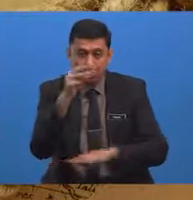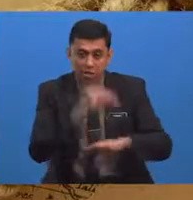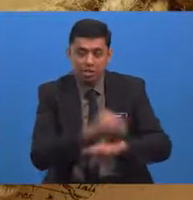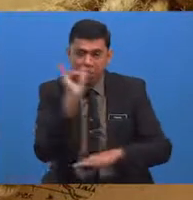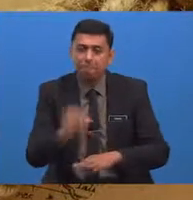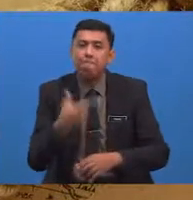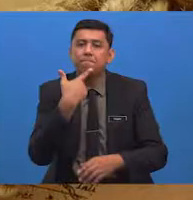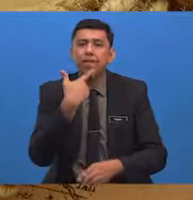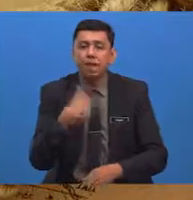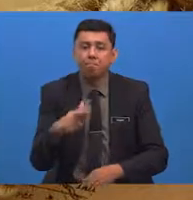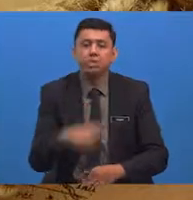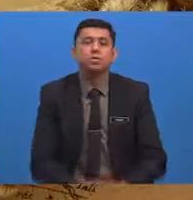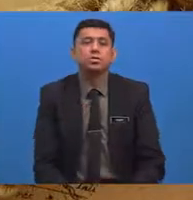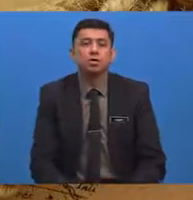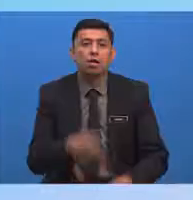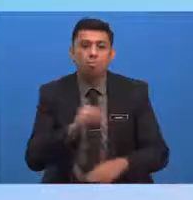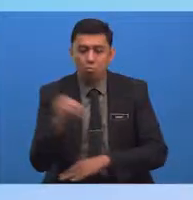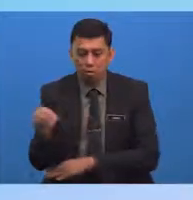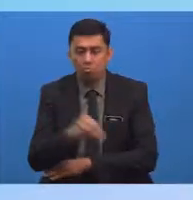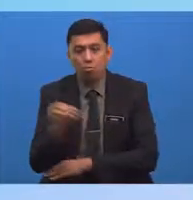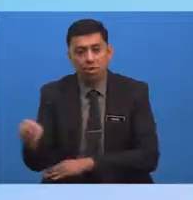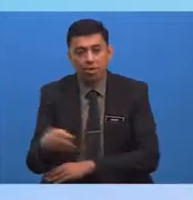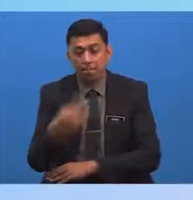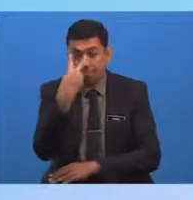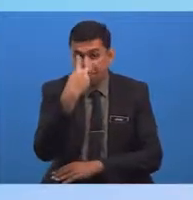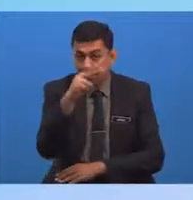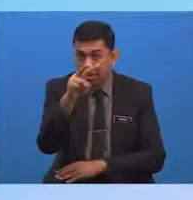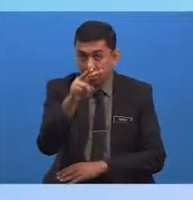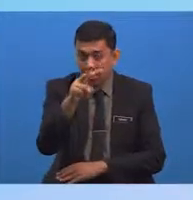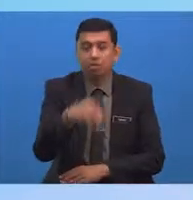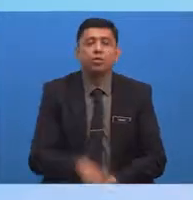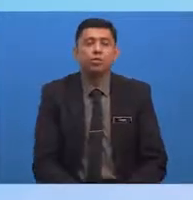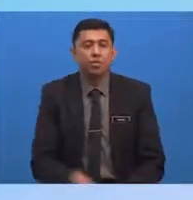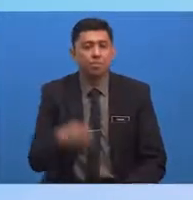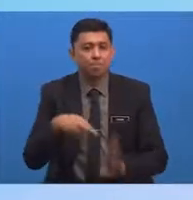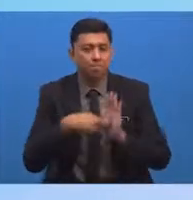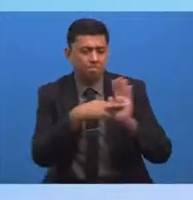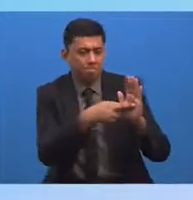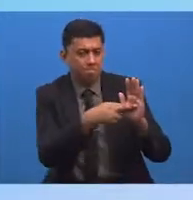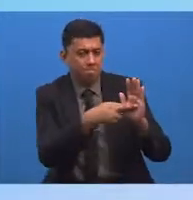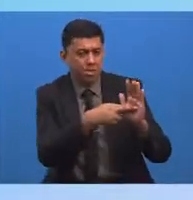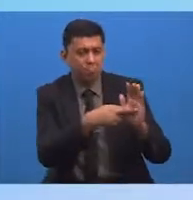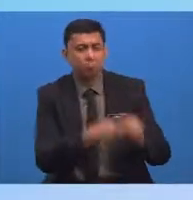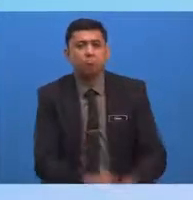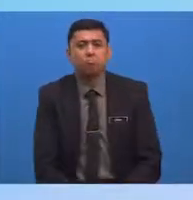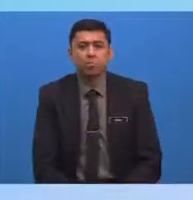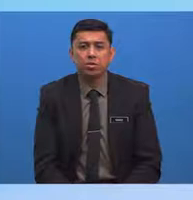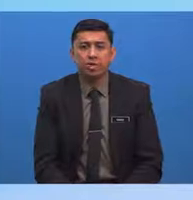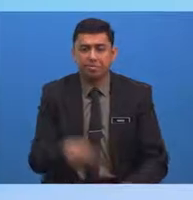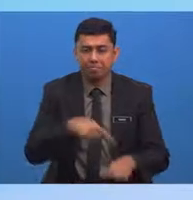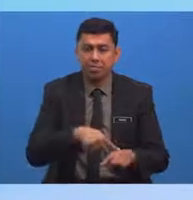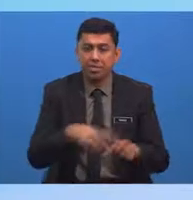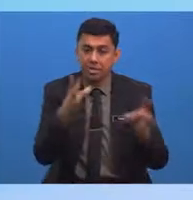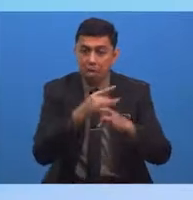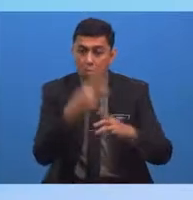tempoh yang lama. Murid-murid, perhatikan paparan kronologi perluasan kuasa dinasti Brooke